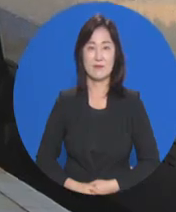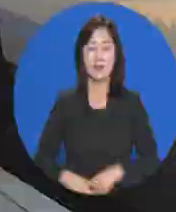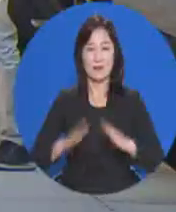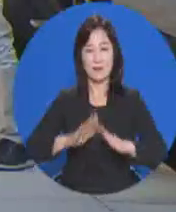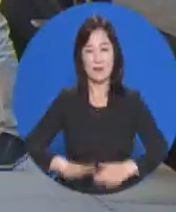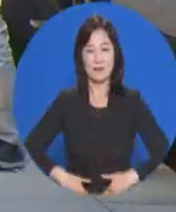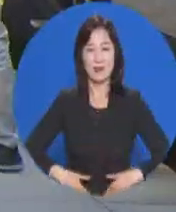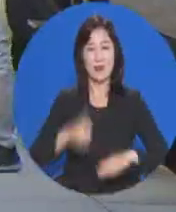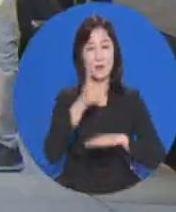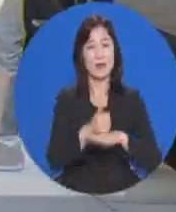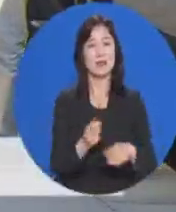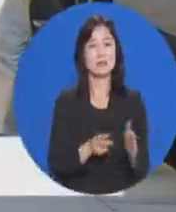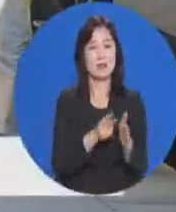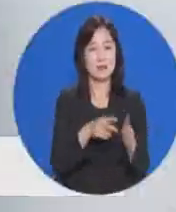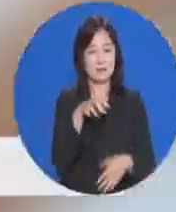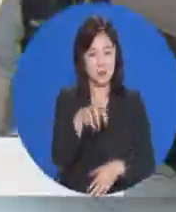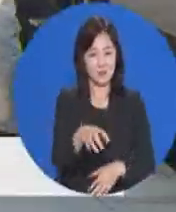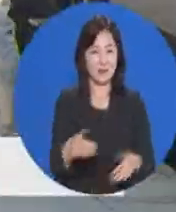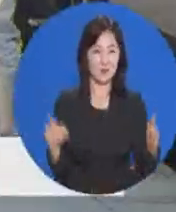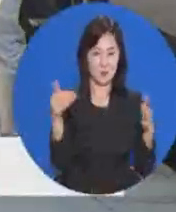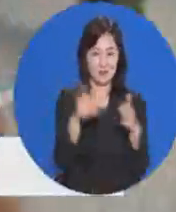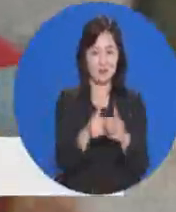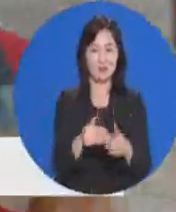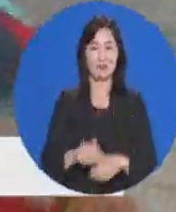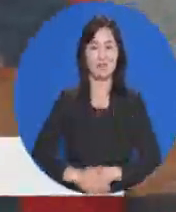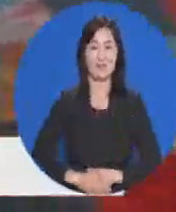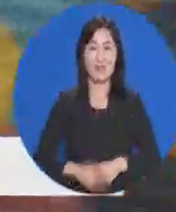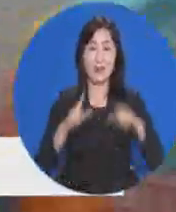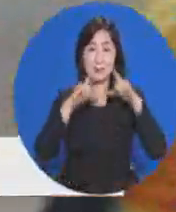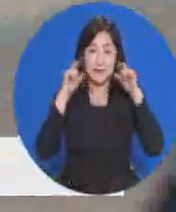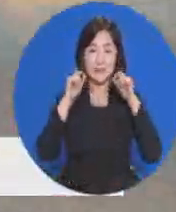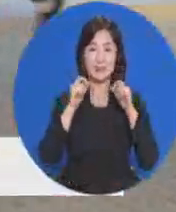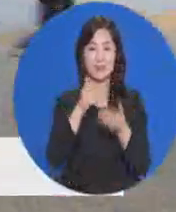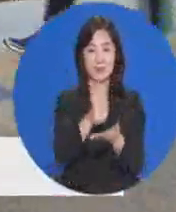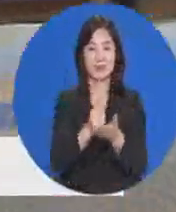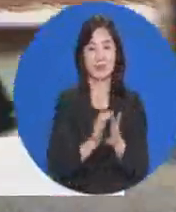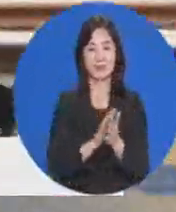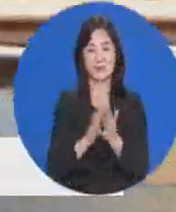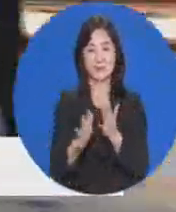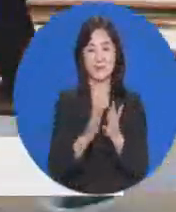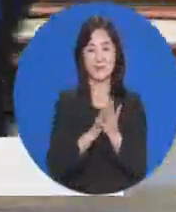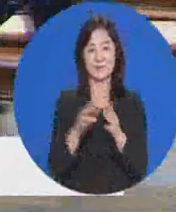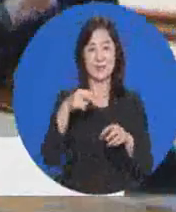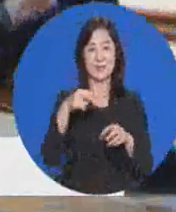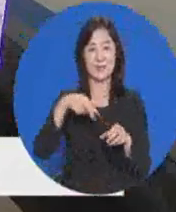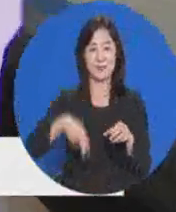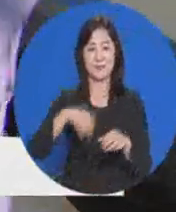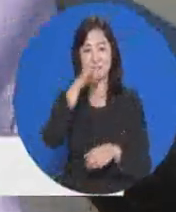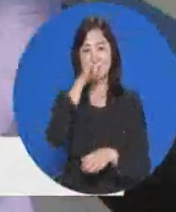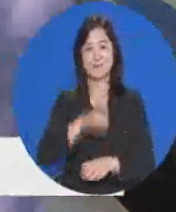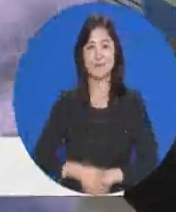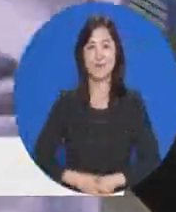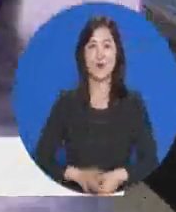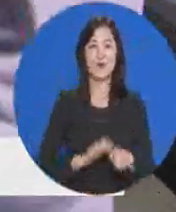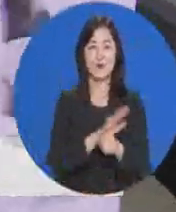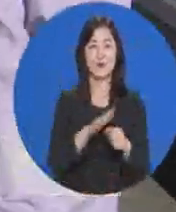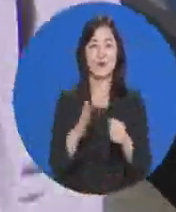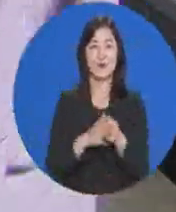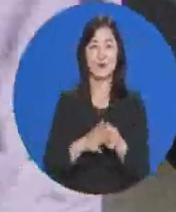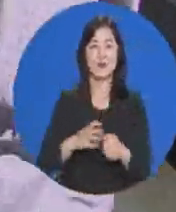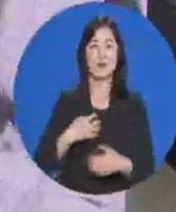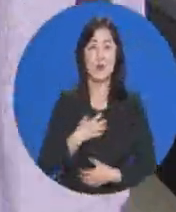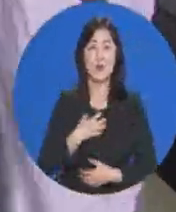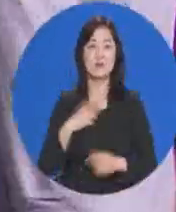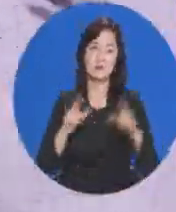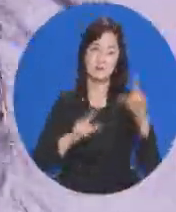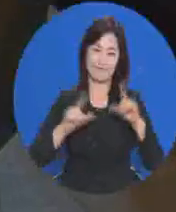전라선 종착역에 열차가 들어서고 곧이어 마스크를 쓴 승객들이 줄지어 내립니다. 코로나 사태로 어수선한 분위기